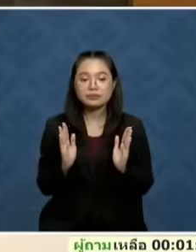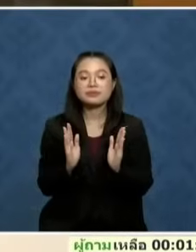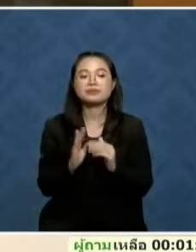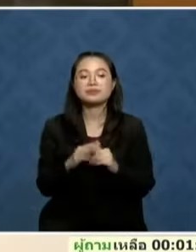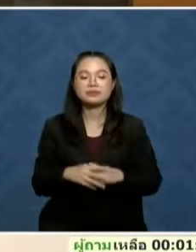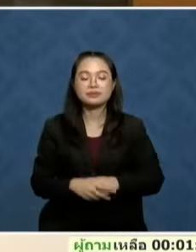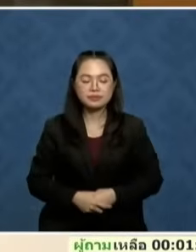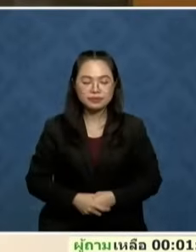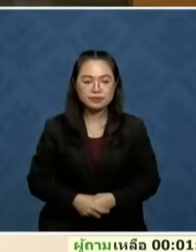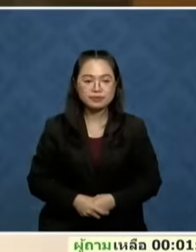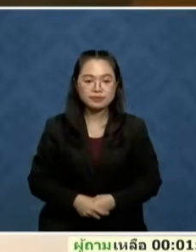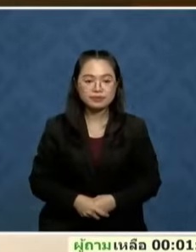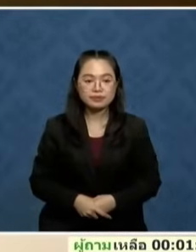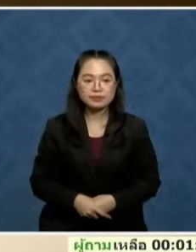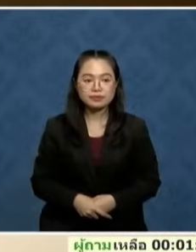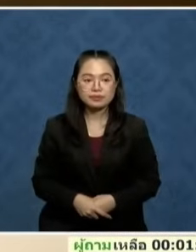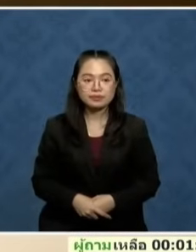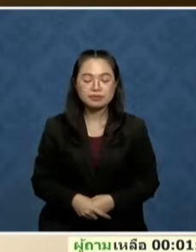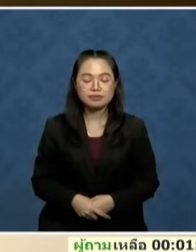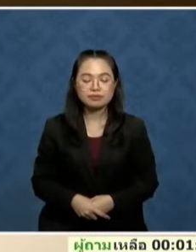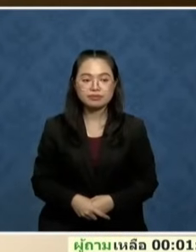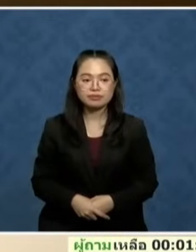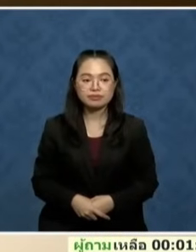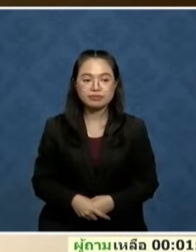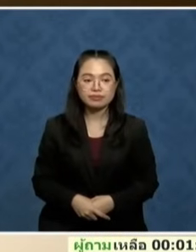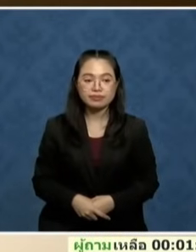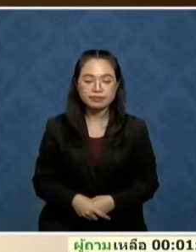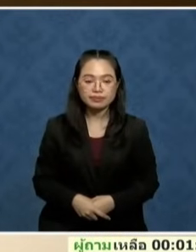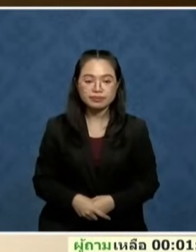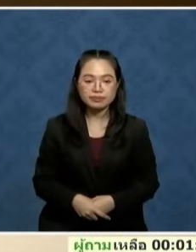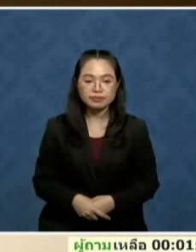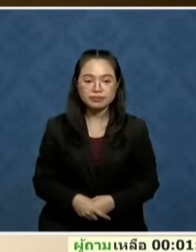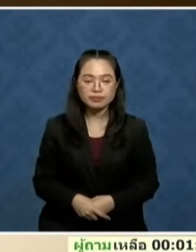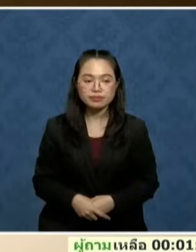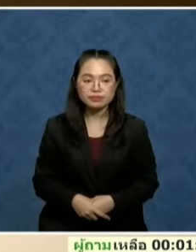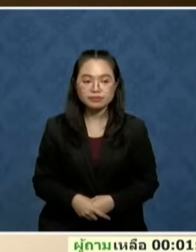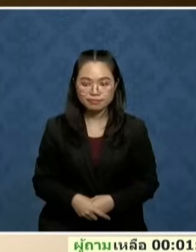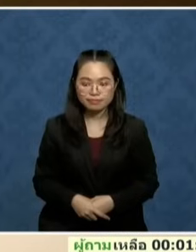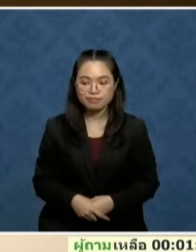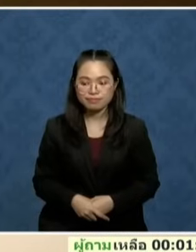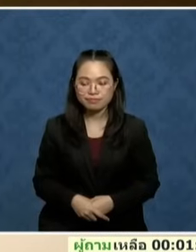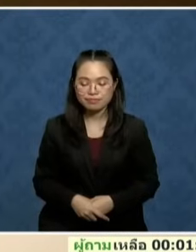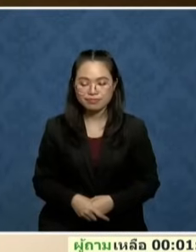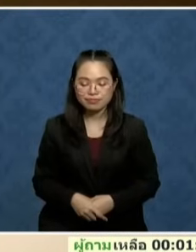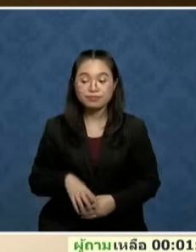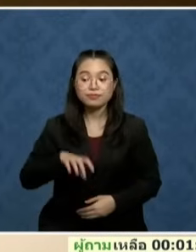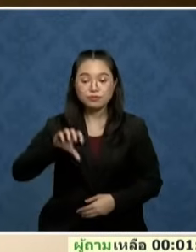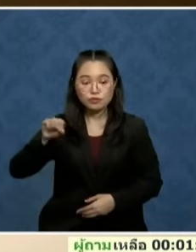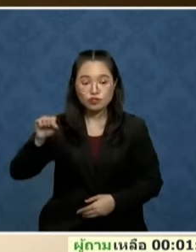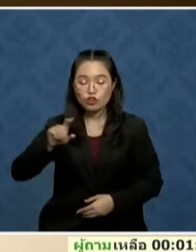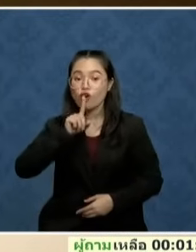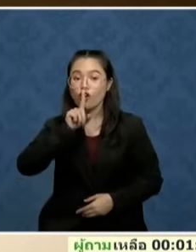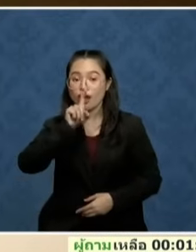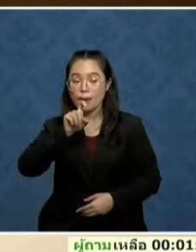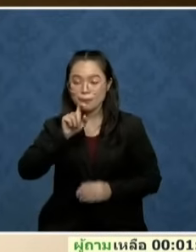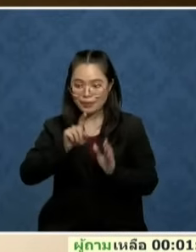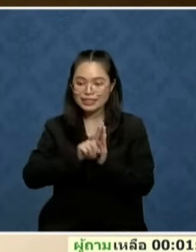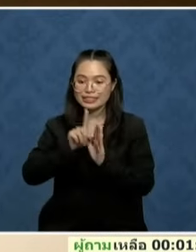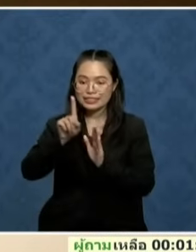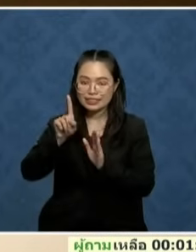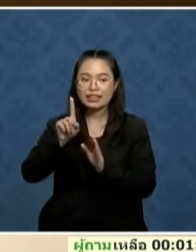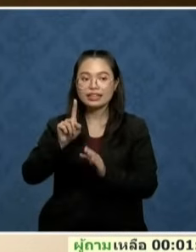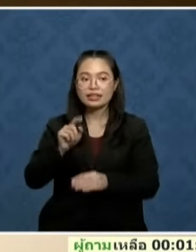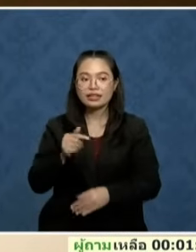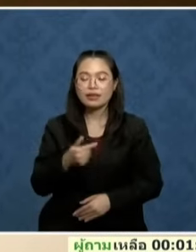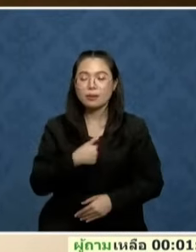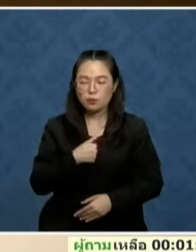คุณท่านประธานสภาการส่งเทศครับคุณรัชมันคุณรัชมันก็ถามได้อีกครั้งเวลาเหลืออีก1นาที28นาทีแต่